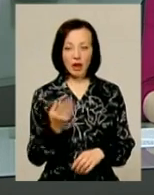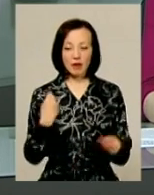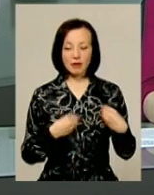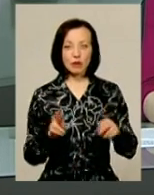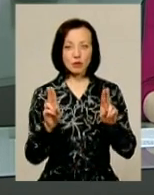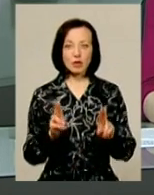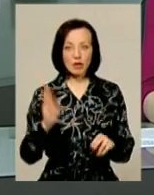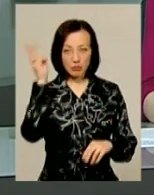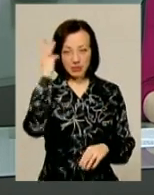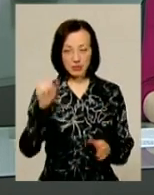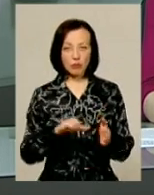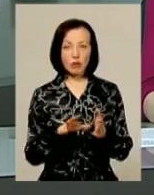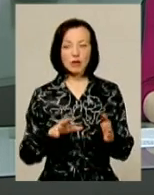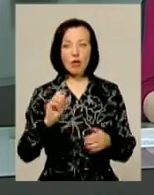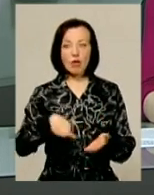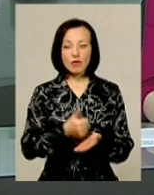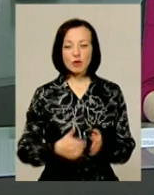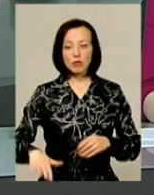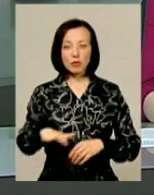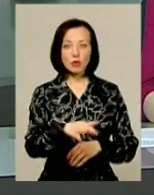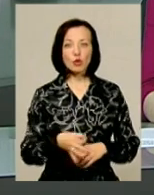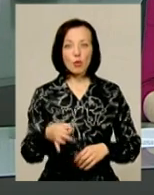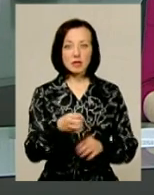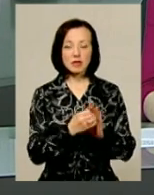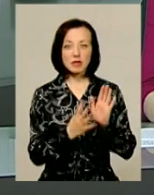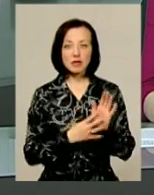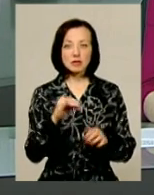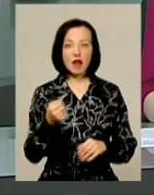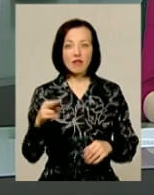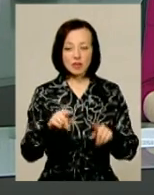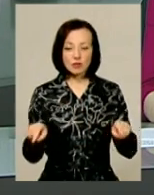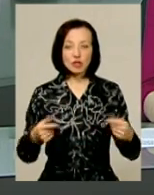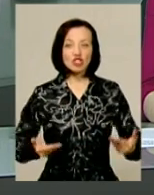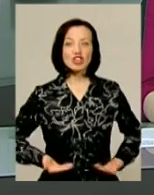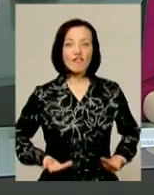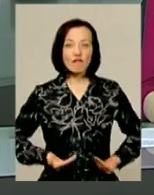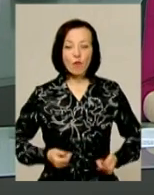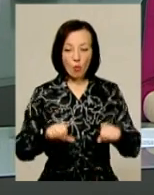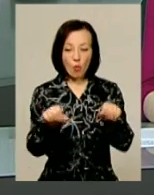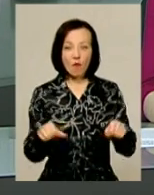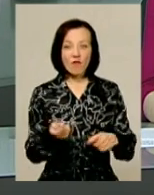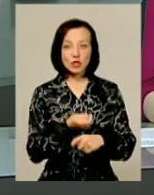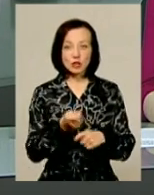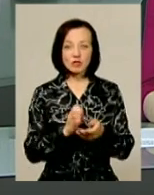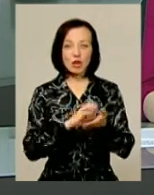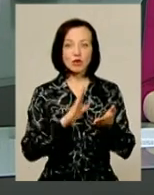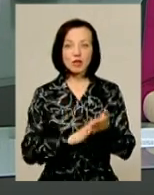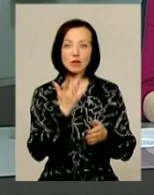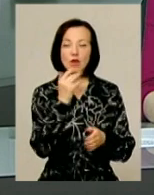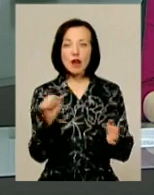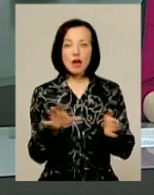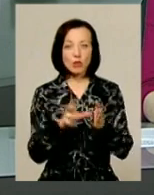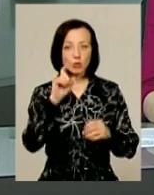та хмельницький рекорд. На головній площі краю 19 травня створили живу вишиванку, тим самим встановивши національний